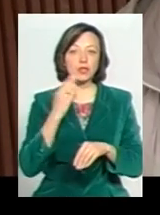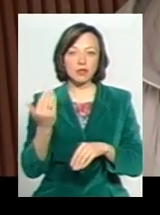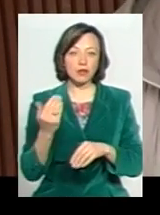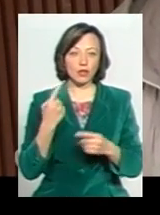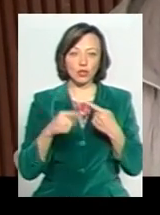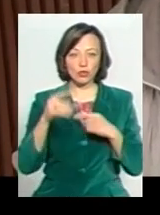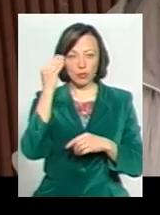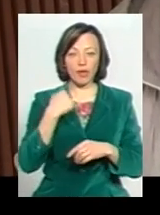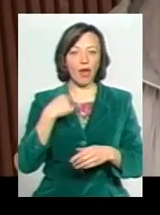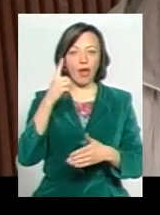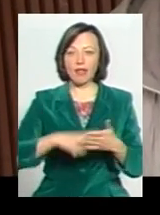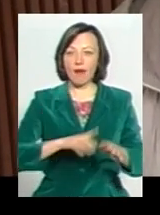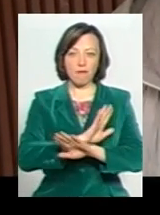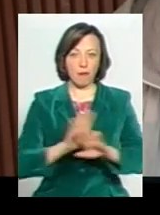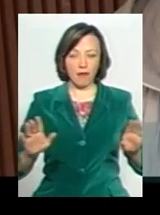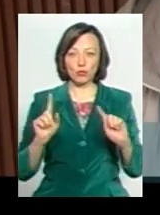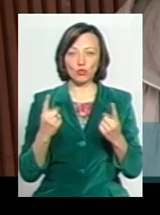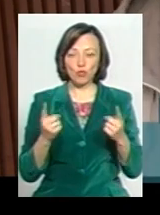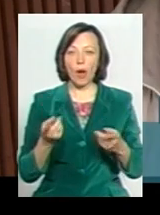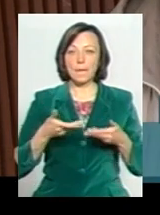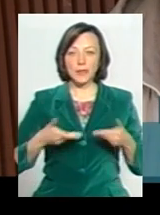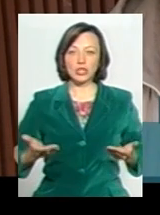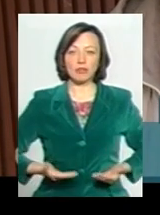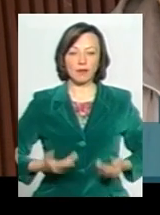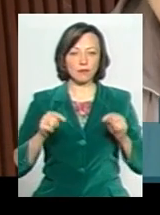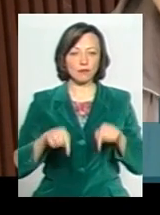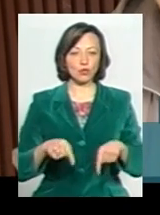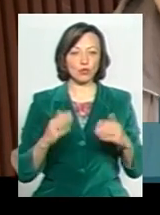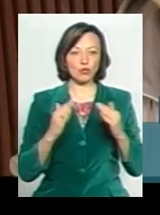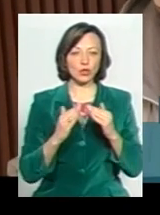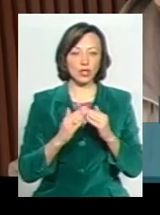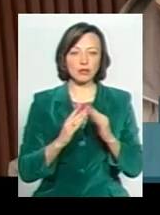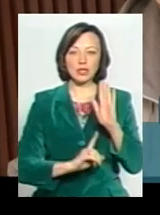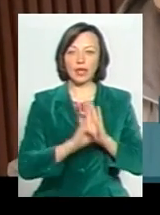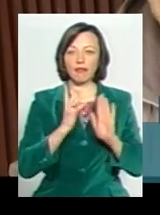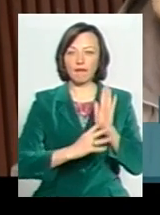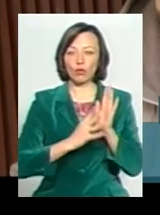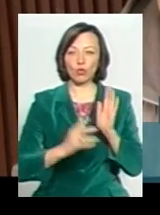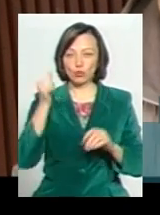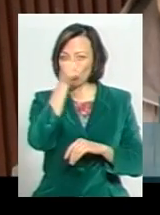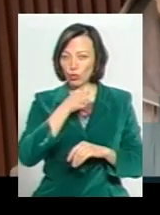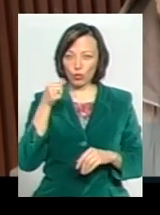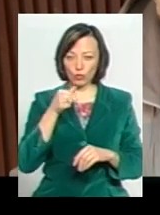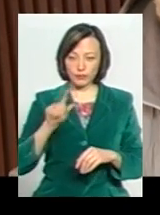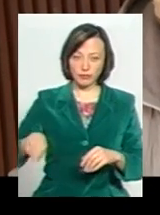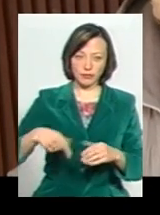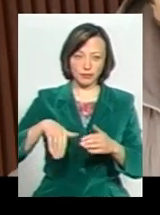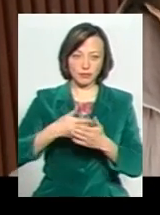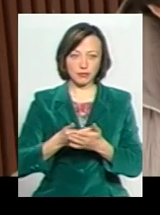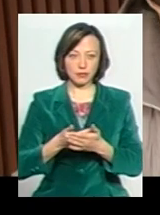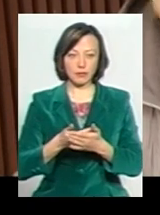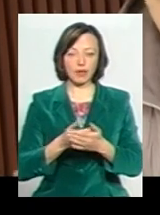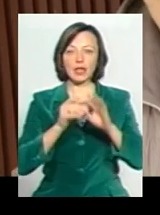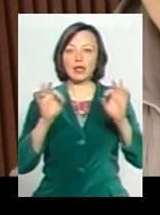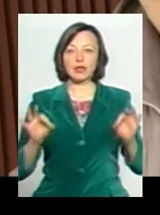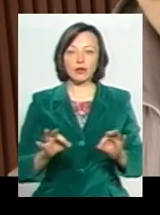не впевнена, тому що ми живемо в цьому будинку з 90-го року і